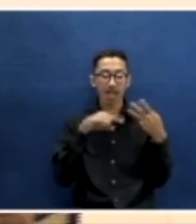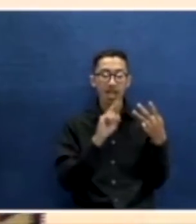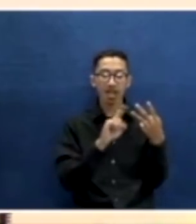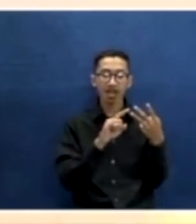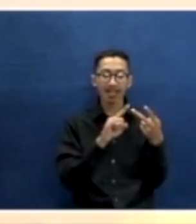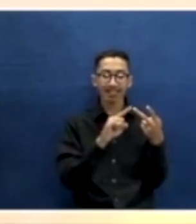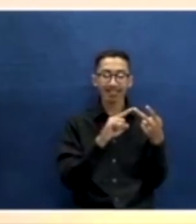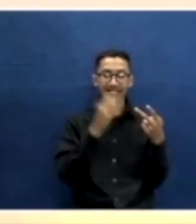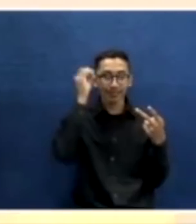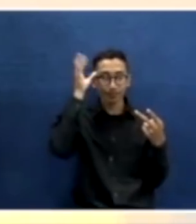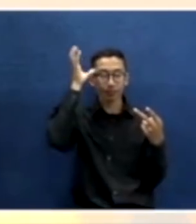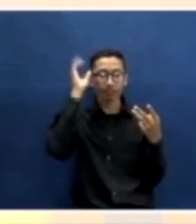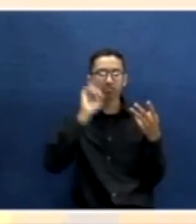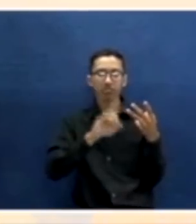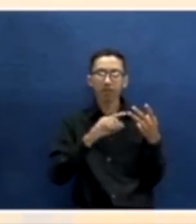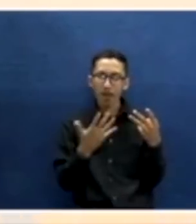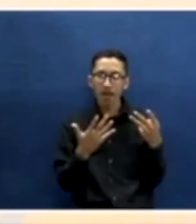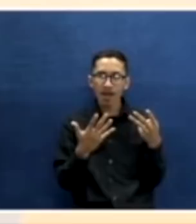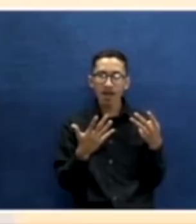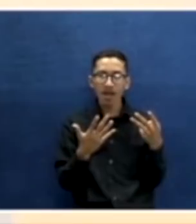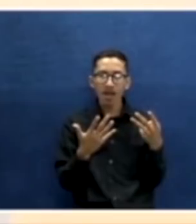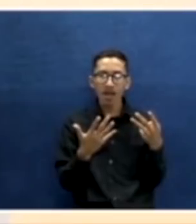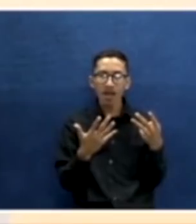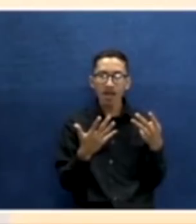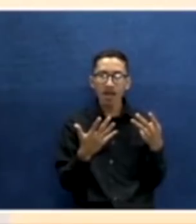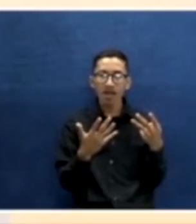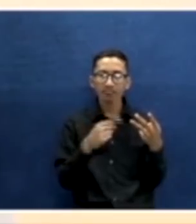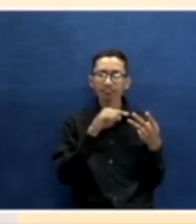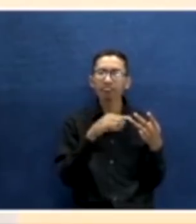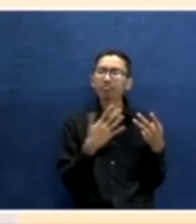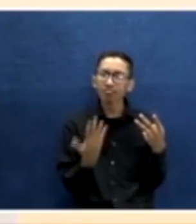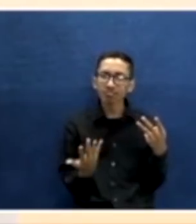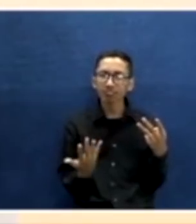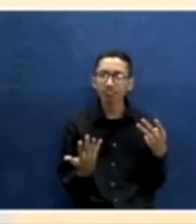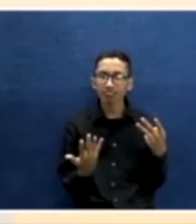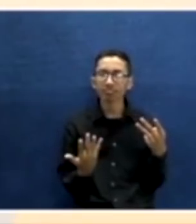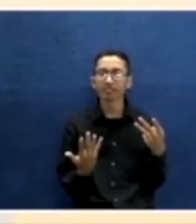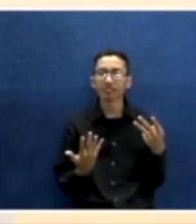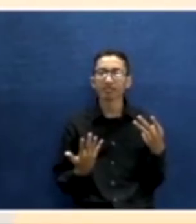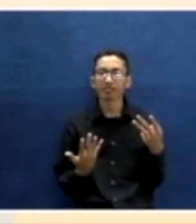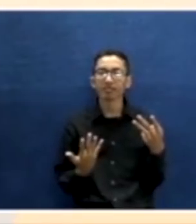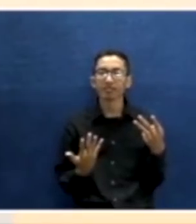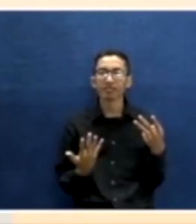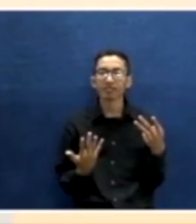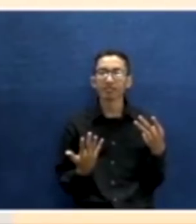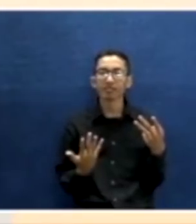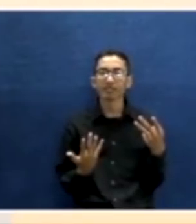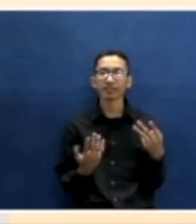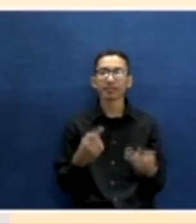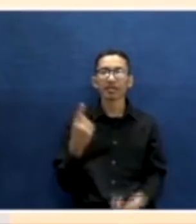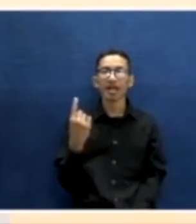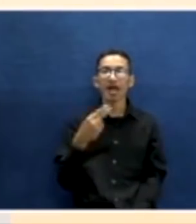hadits dari momen ping pasir Halo ada siapa noman bin Basyar Asad HD Shine al-halal